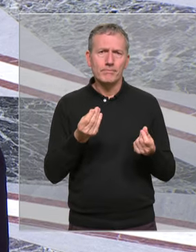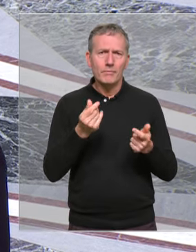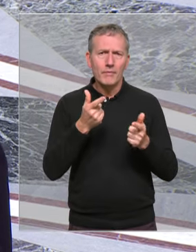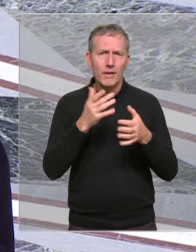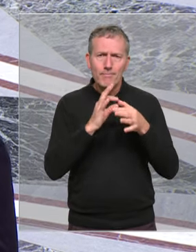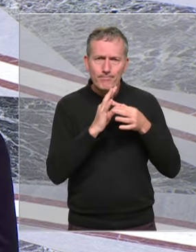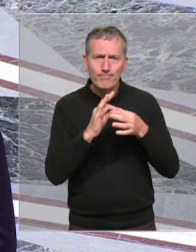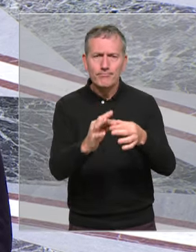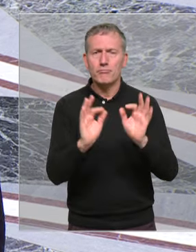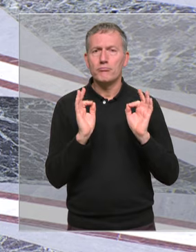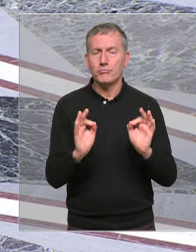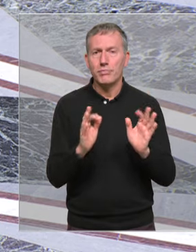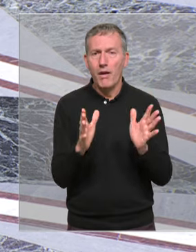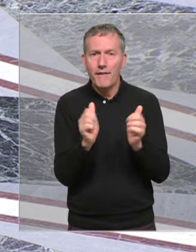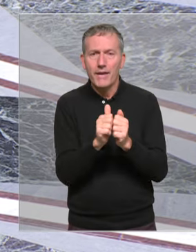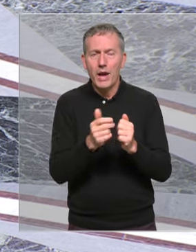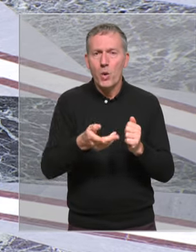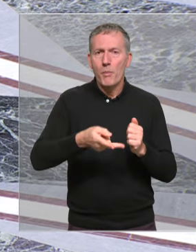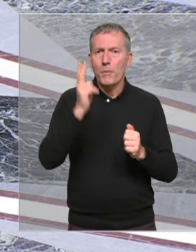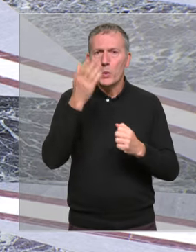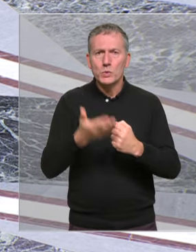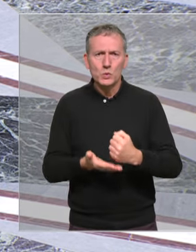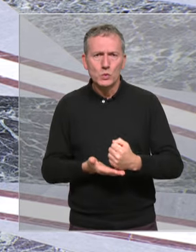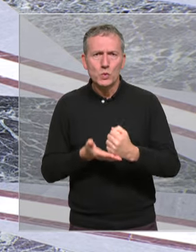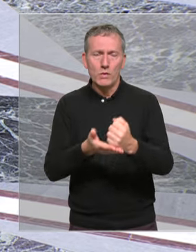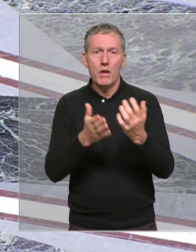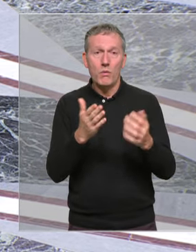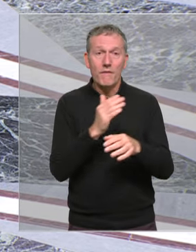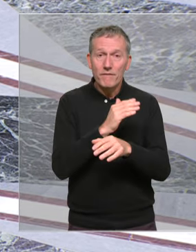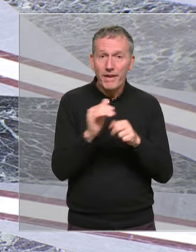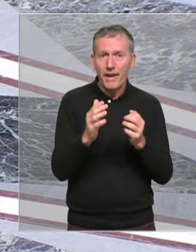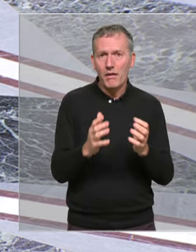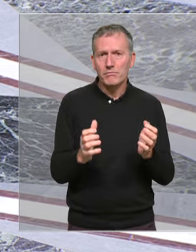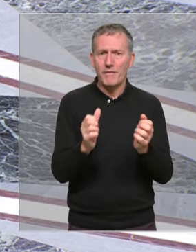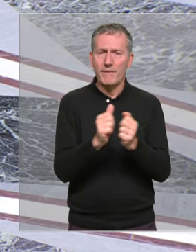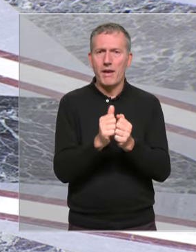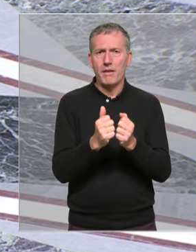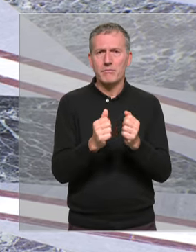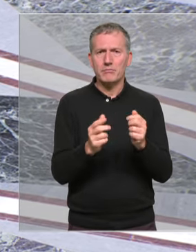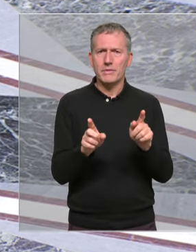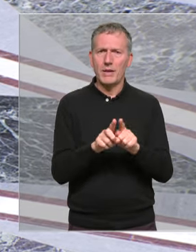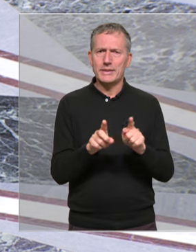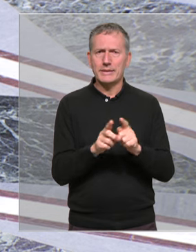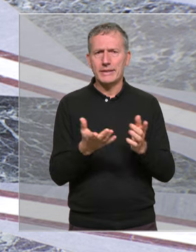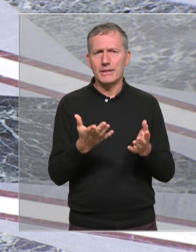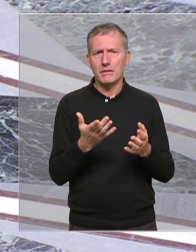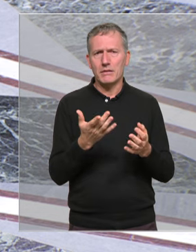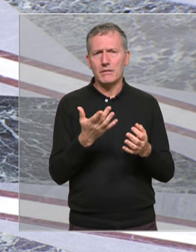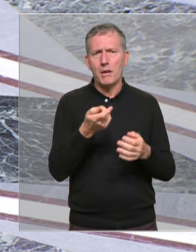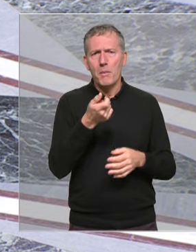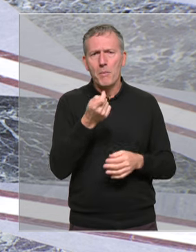continue, avec davantage de soutien, et le faire avec également peut-être